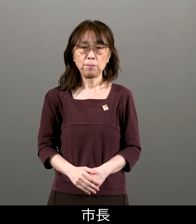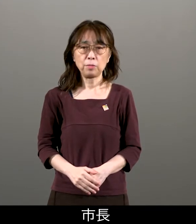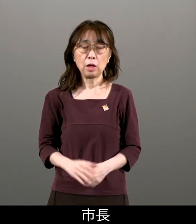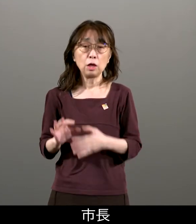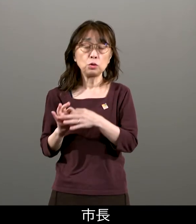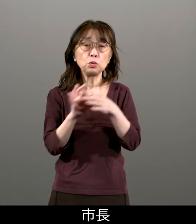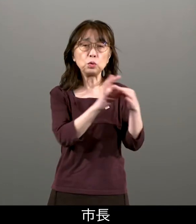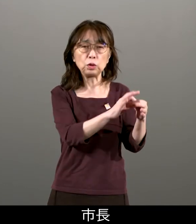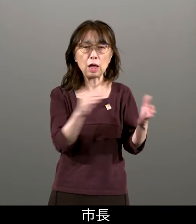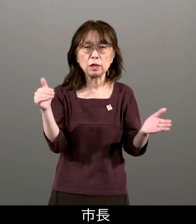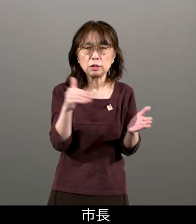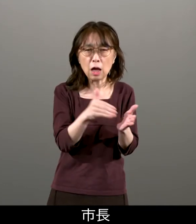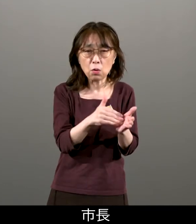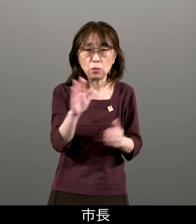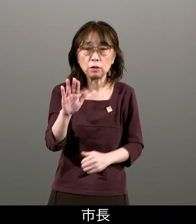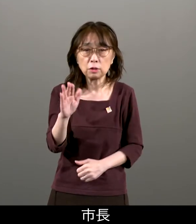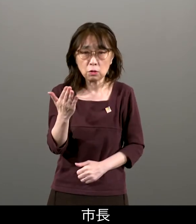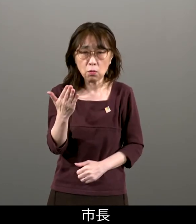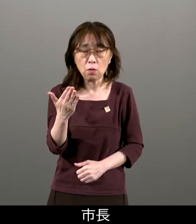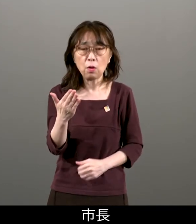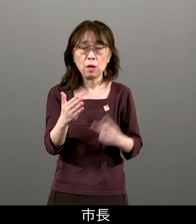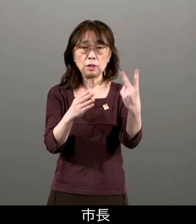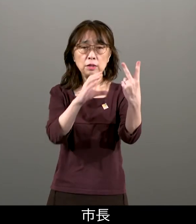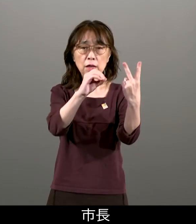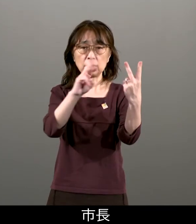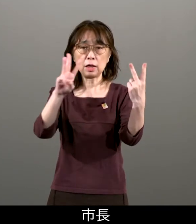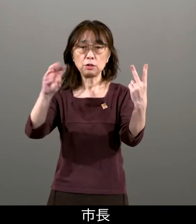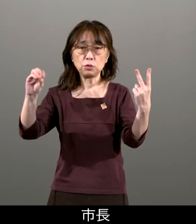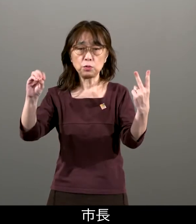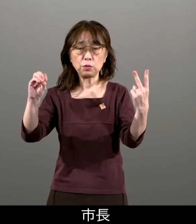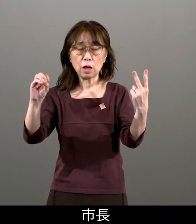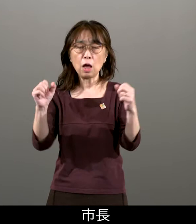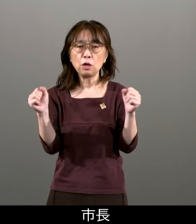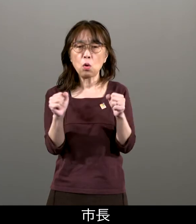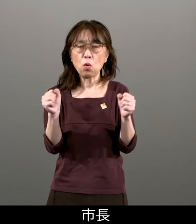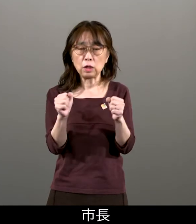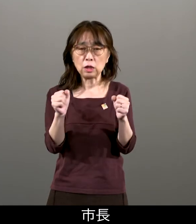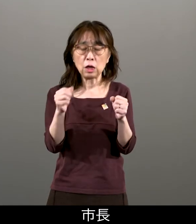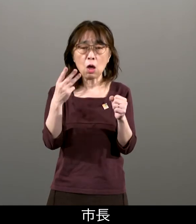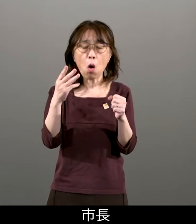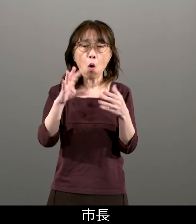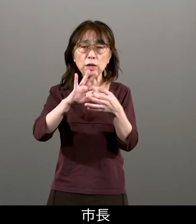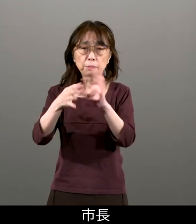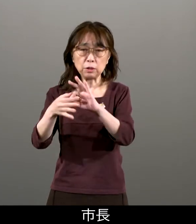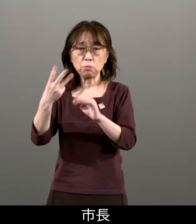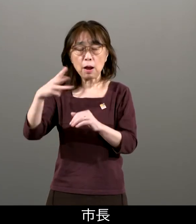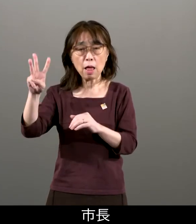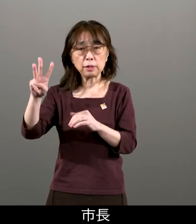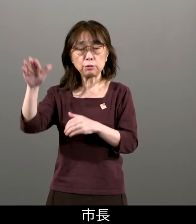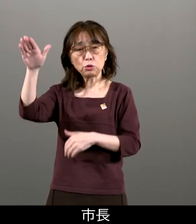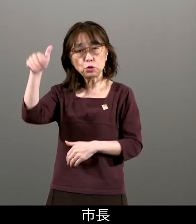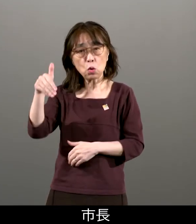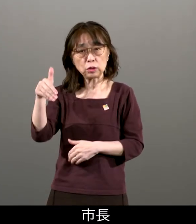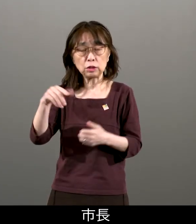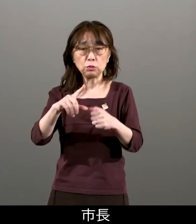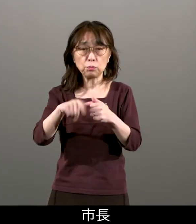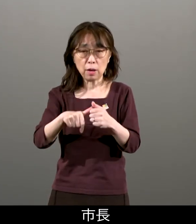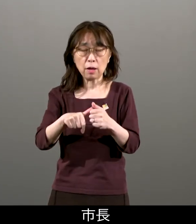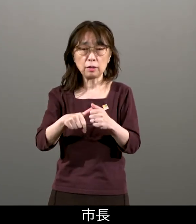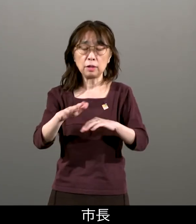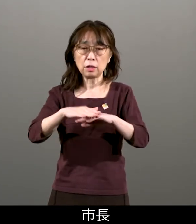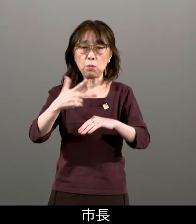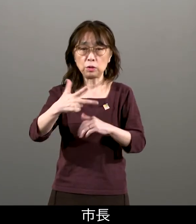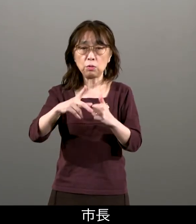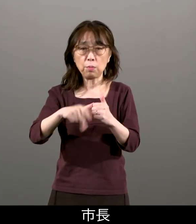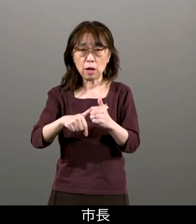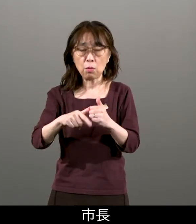続いて最後にですね、2030年冬季オリンピック・パラリンピック招致につきまして、札幌市といたしまして次